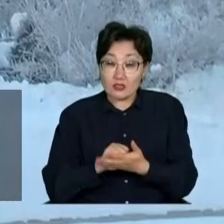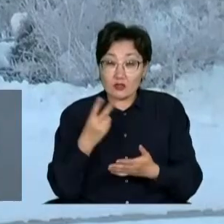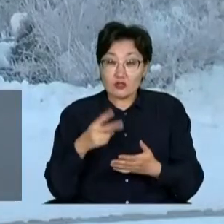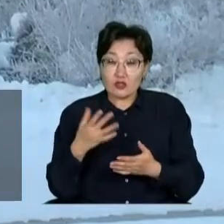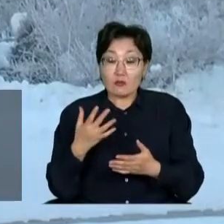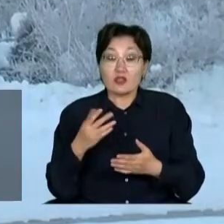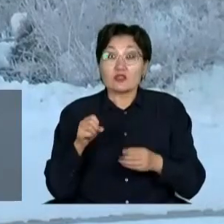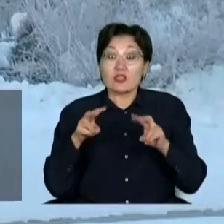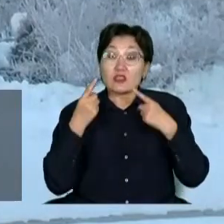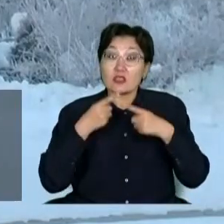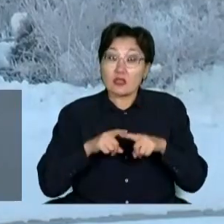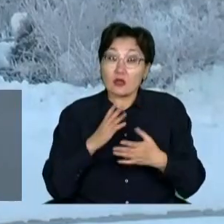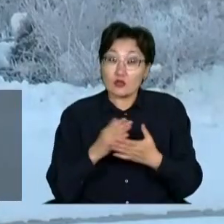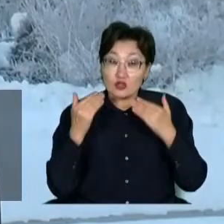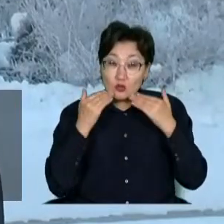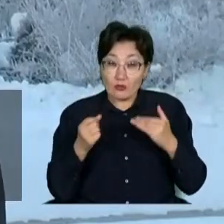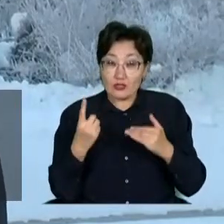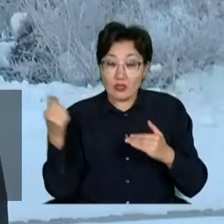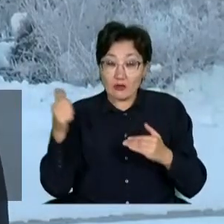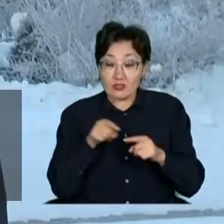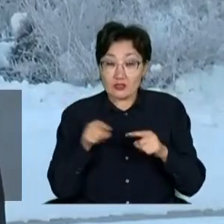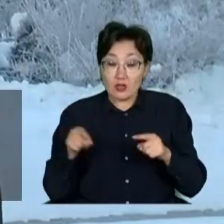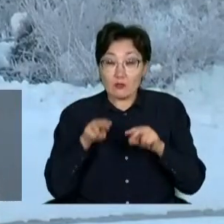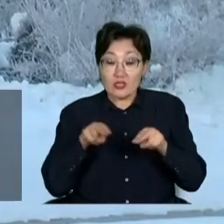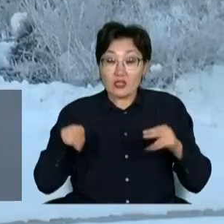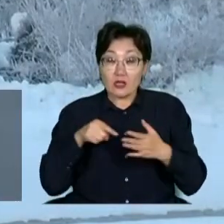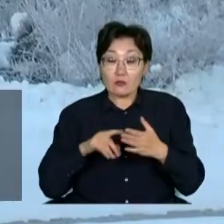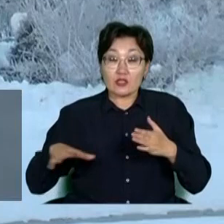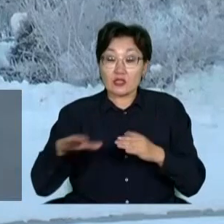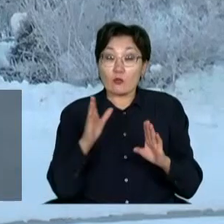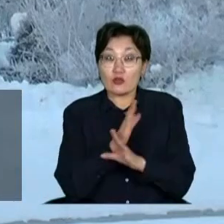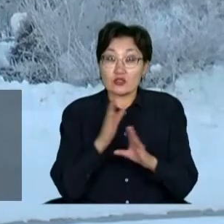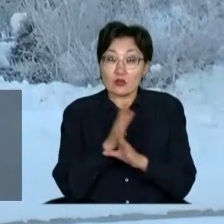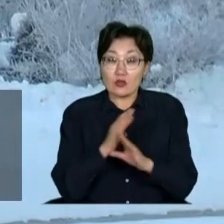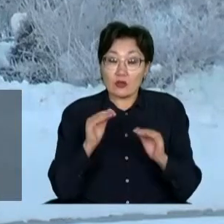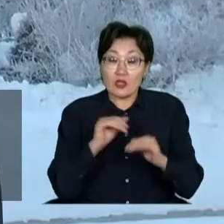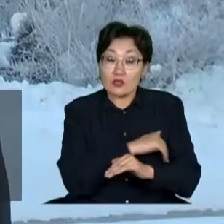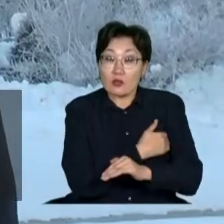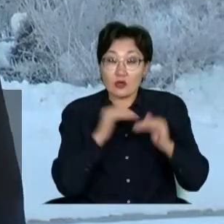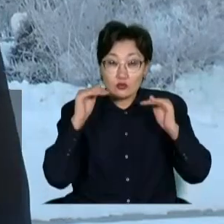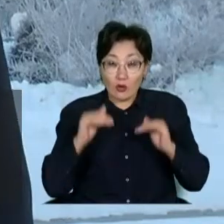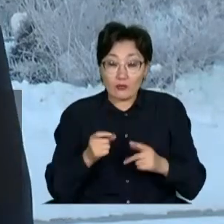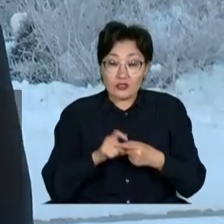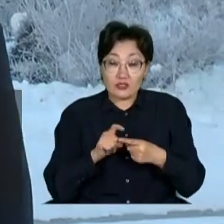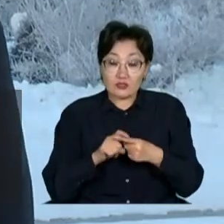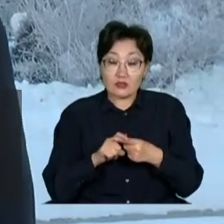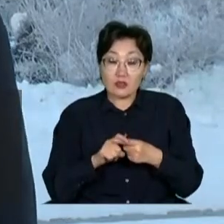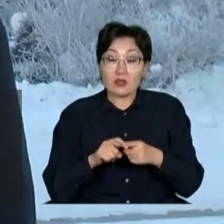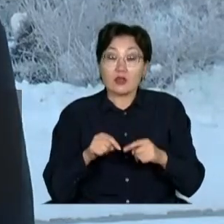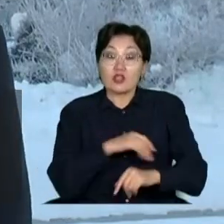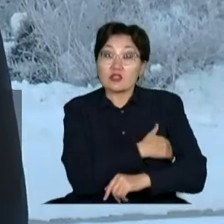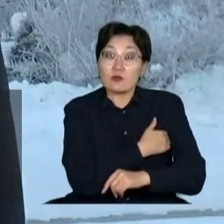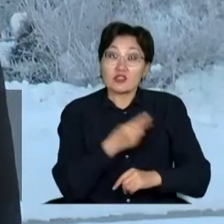техника бар оларда. Соңғы бір аптаның көлемінде бізде Петропавл қаласы бойынша ауа райының күрт төмендеуі байқалады. Яғни ауа райының температурасы